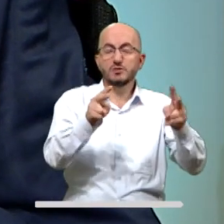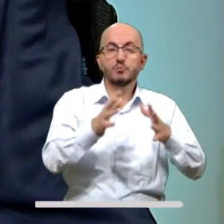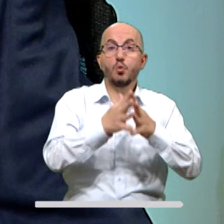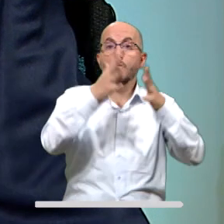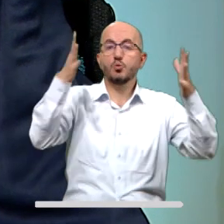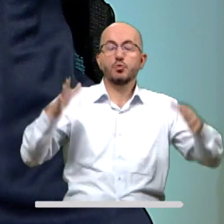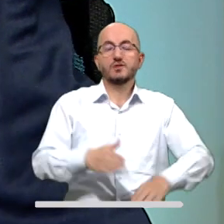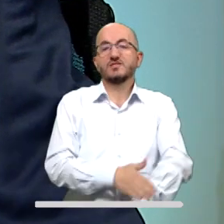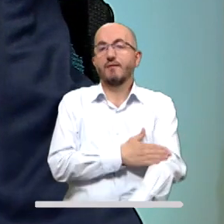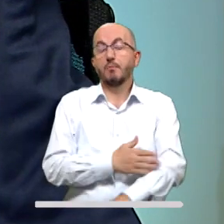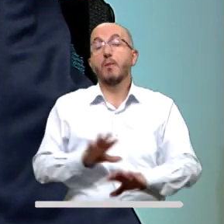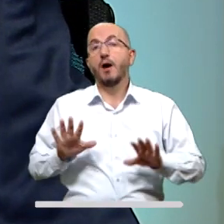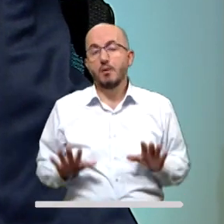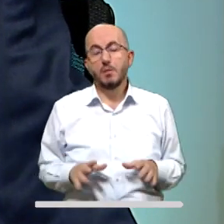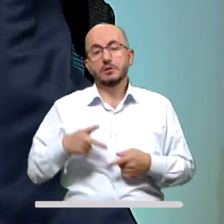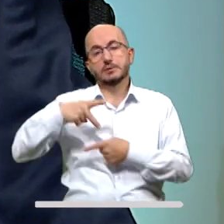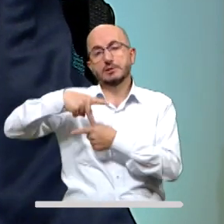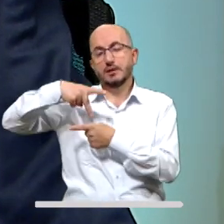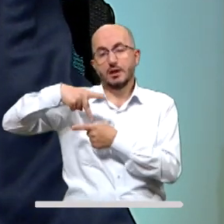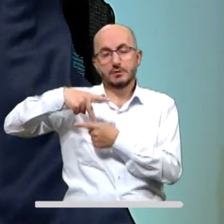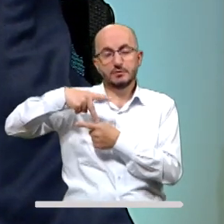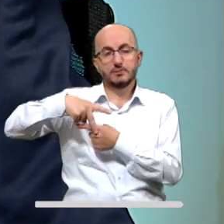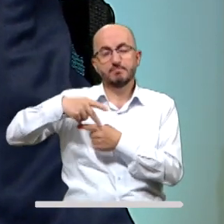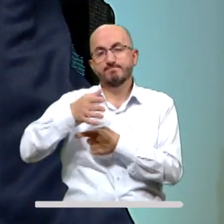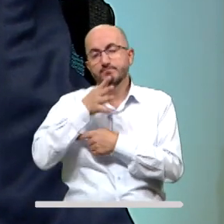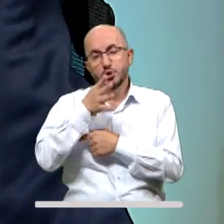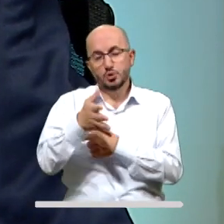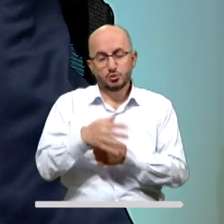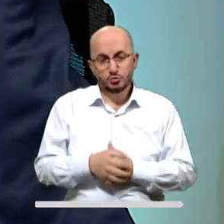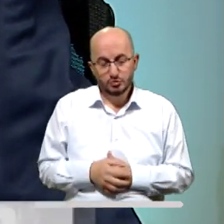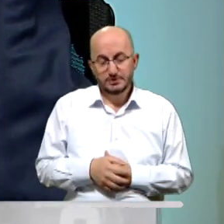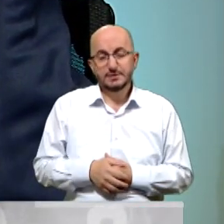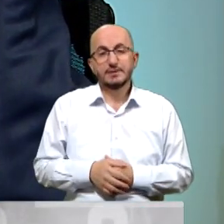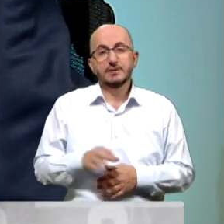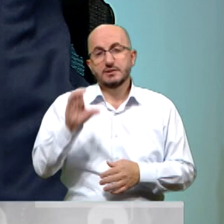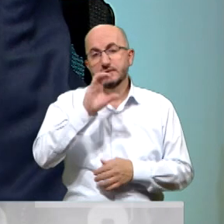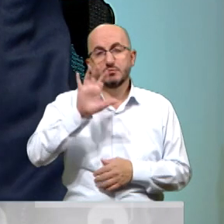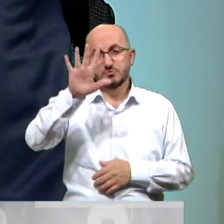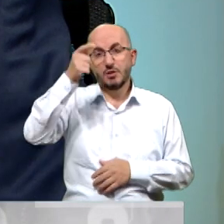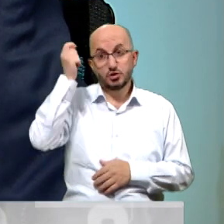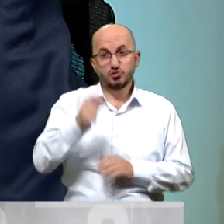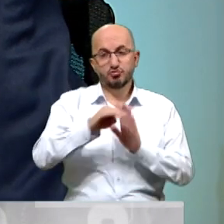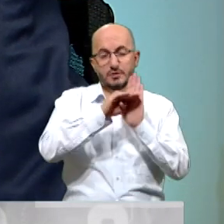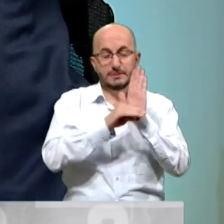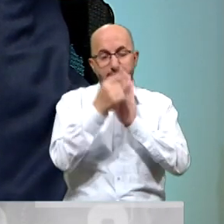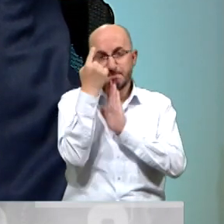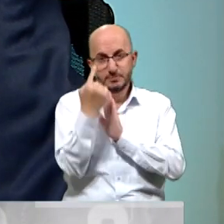sevap. Ama zekat malum biliyorsunuz İslam'ın beş şartından birisi